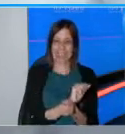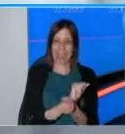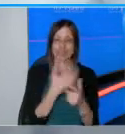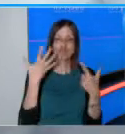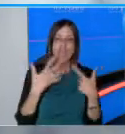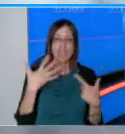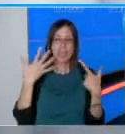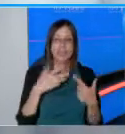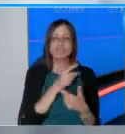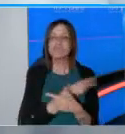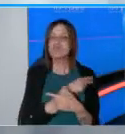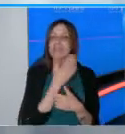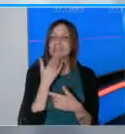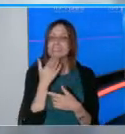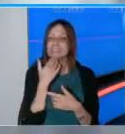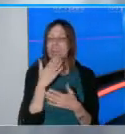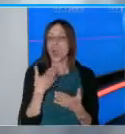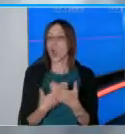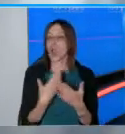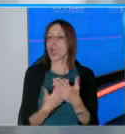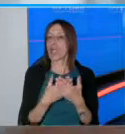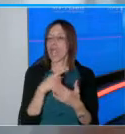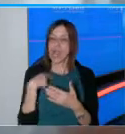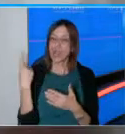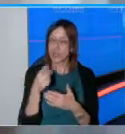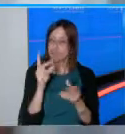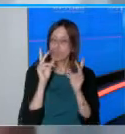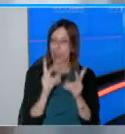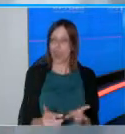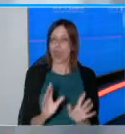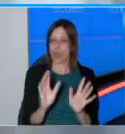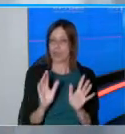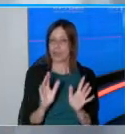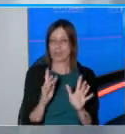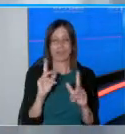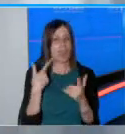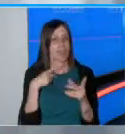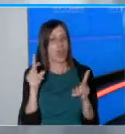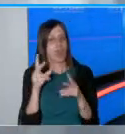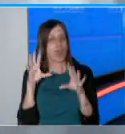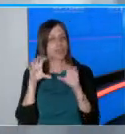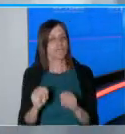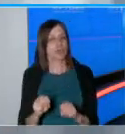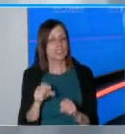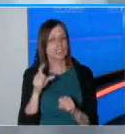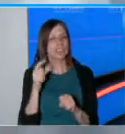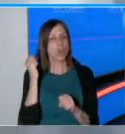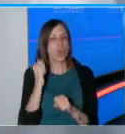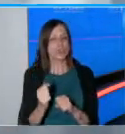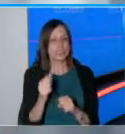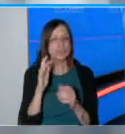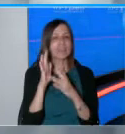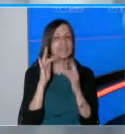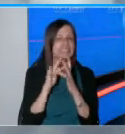ימים משטרת ישראל הוכיחה לכולם שהיא מסוגלת. אז למה היא לא יכולה לתפוס את הרוצחים בנצרת,